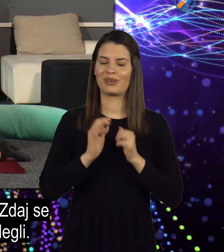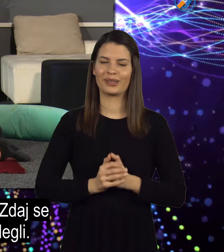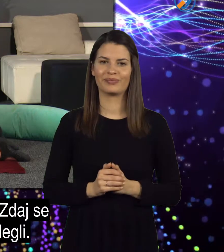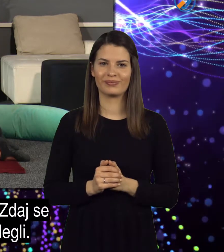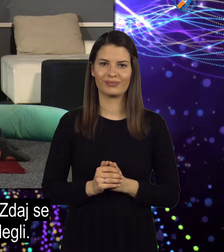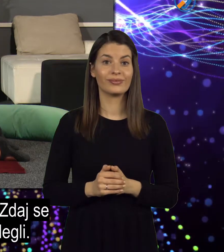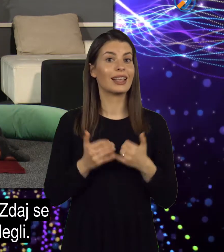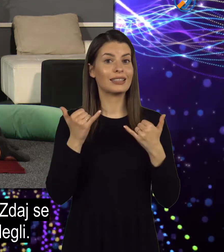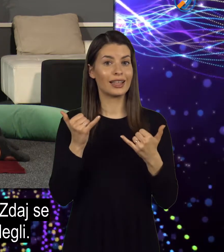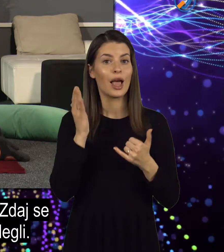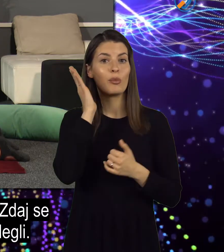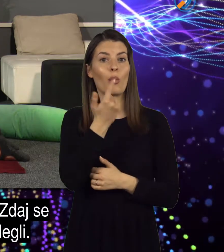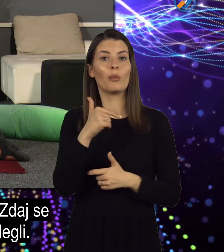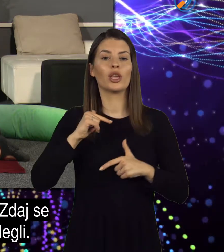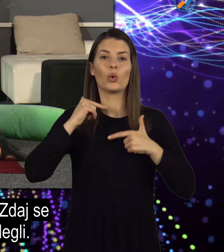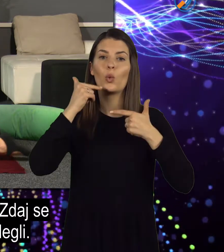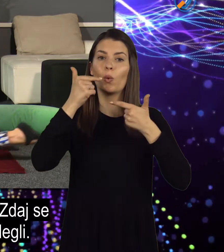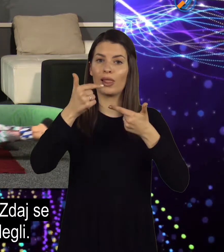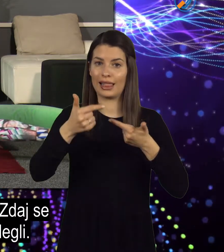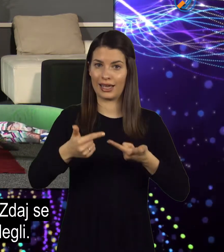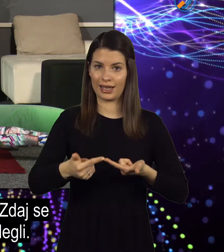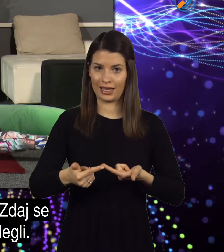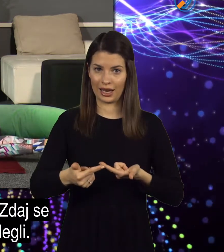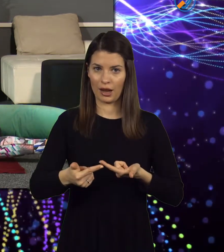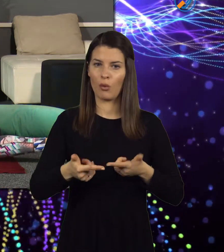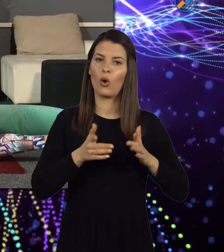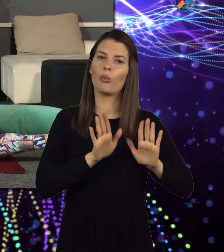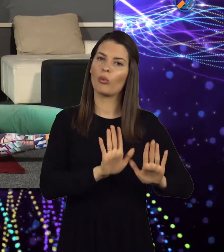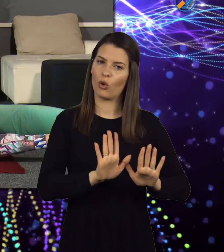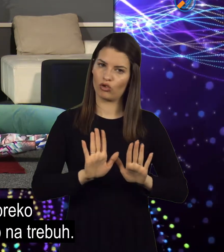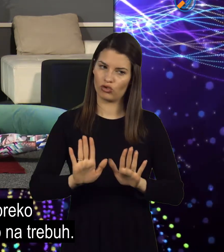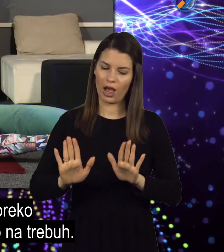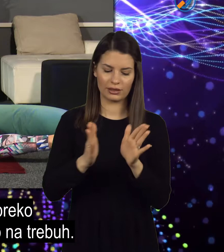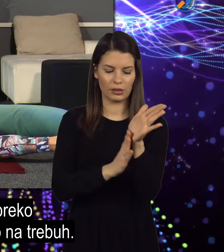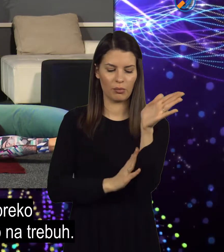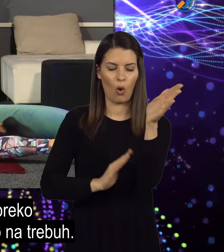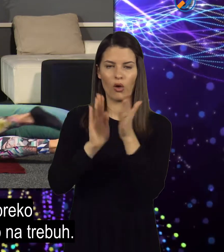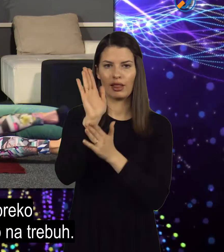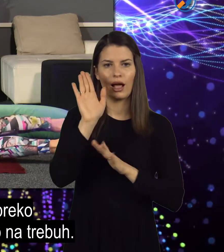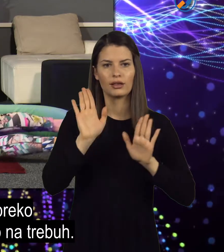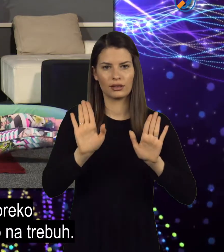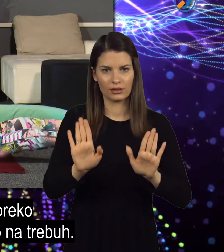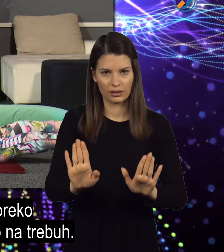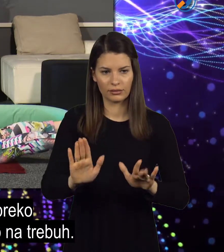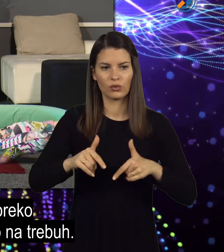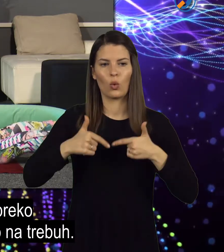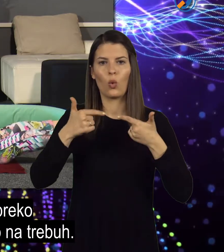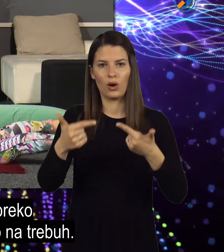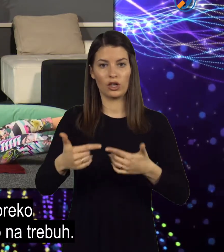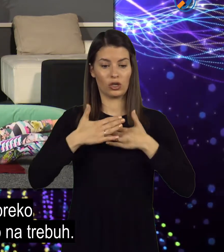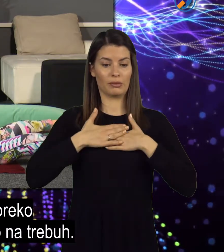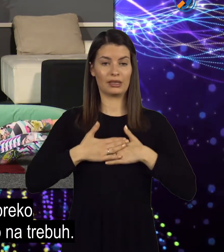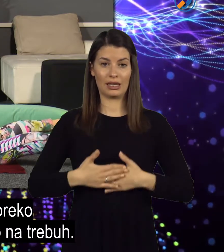Tako, super. Zdaj se bomo pa ulegli. Počasi se preko podlahti spustimo